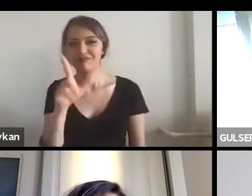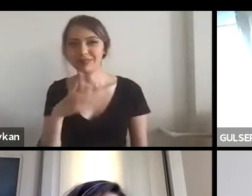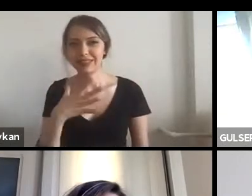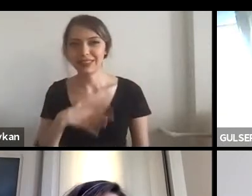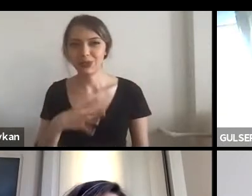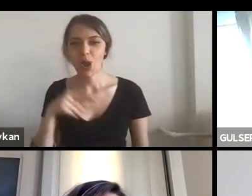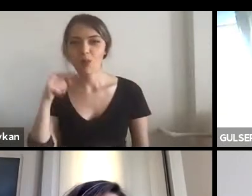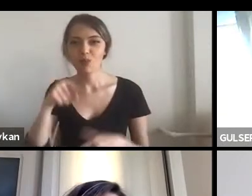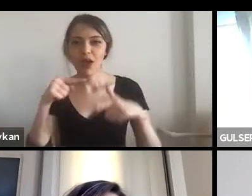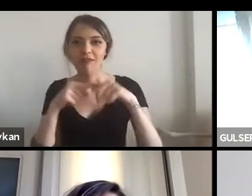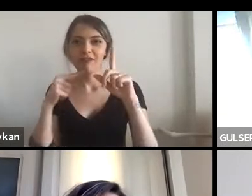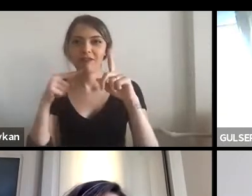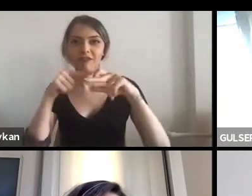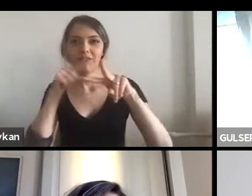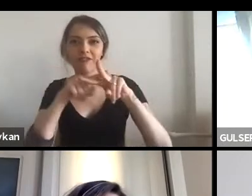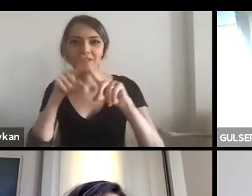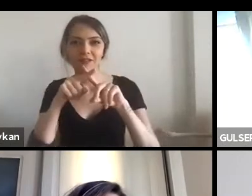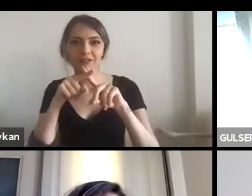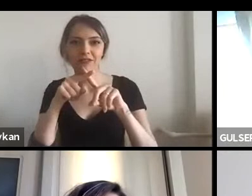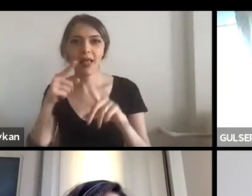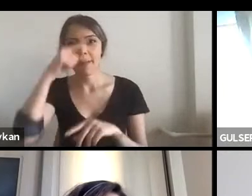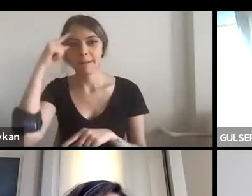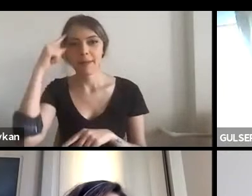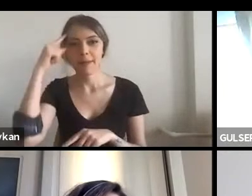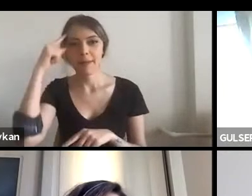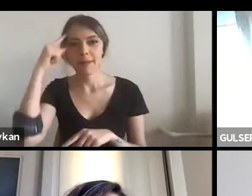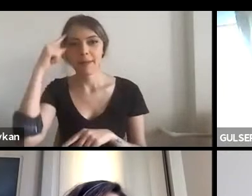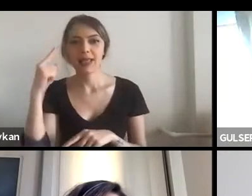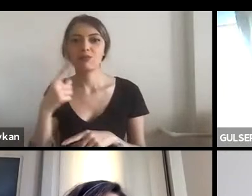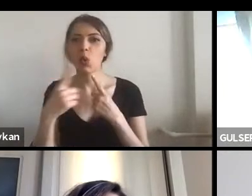Fırat'a belki sözü bırakabilirim.